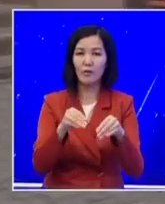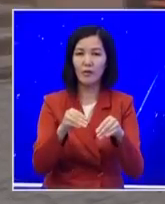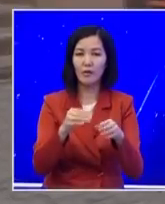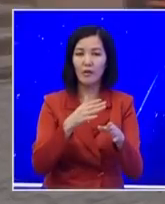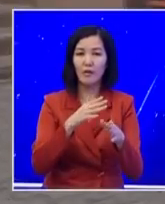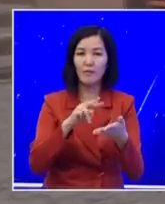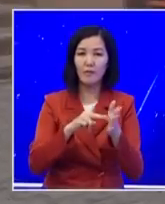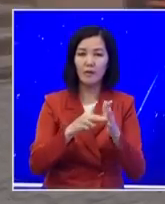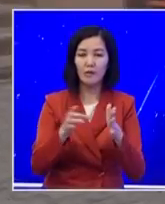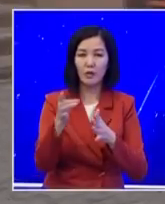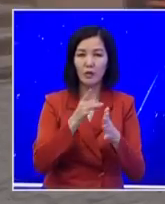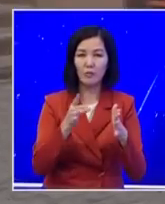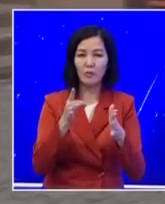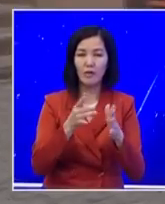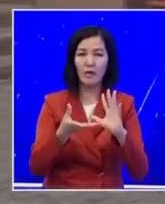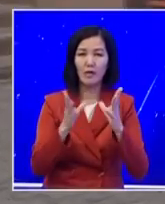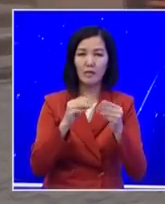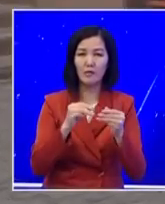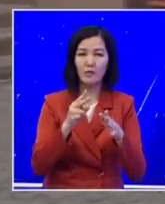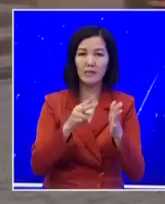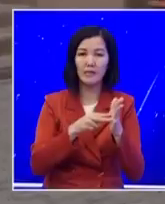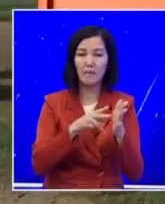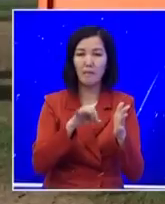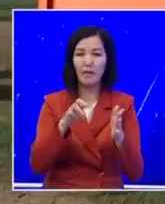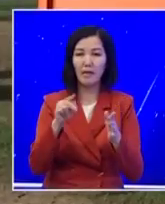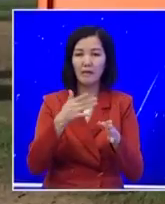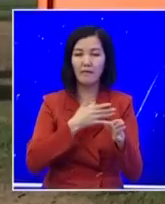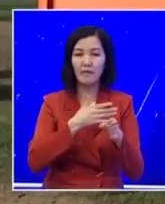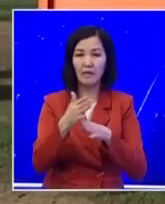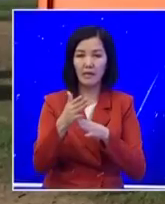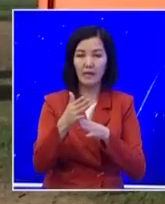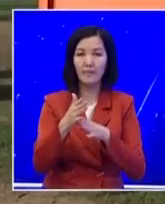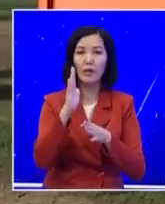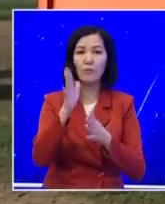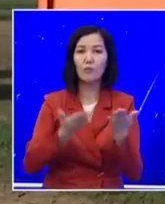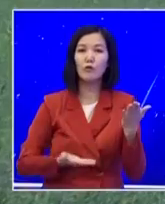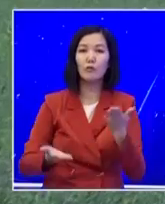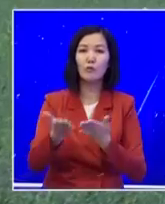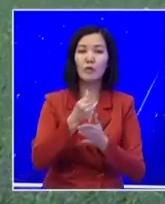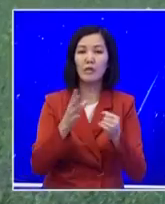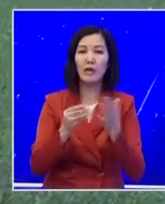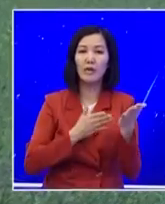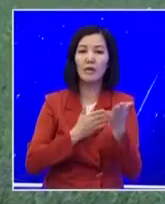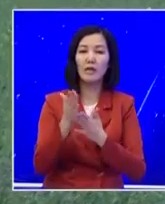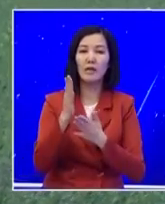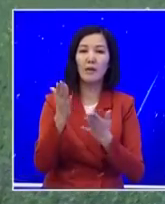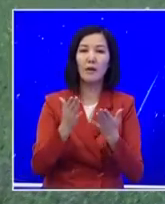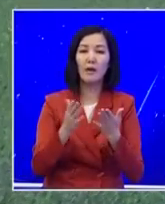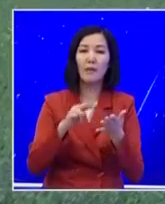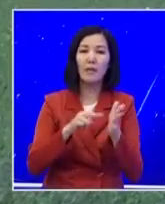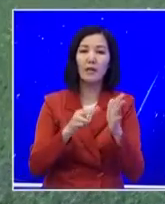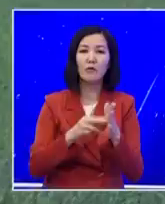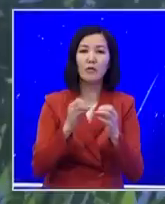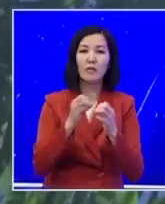также в республиканском бюджете более 7 миллиардов тенге. С видом на будущий урожай аграрии ожидают получить продукции почти